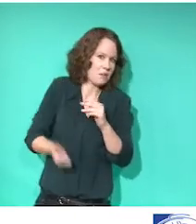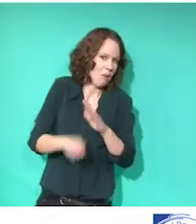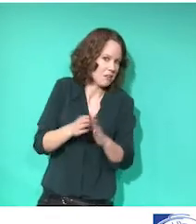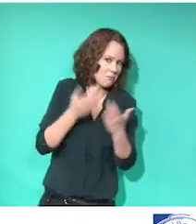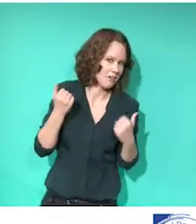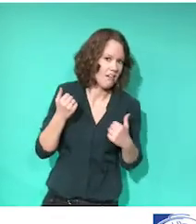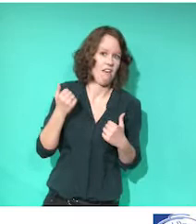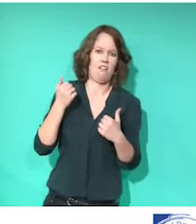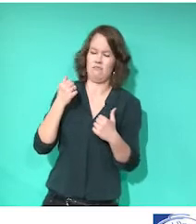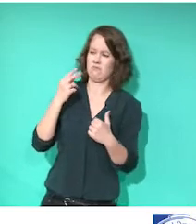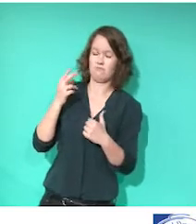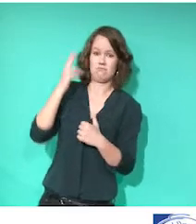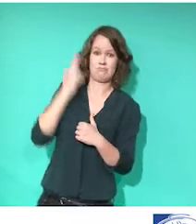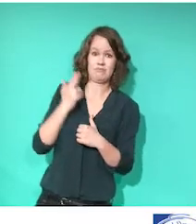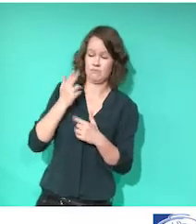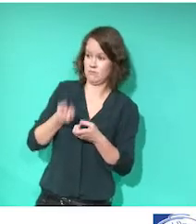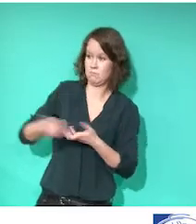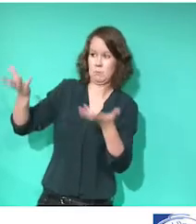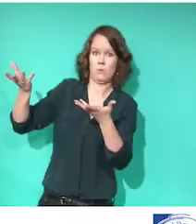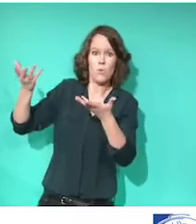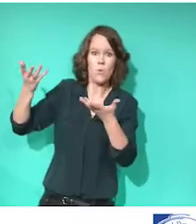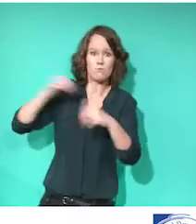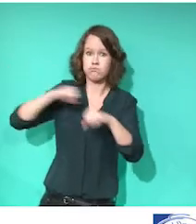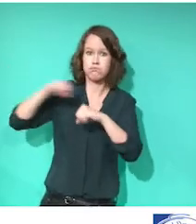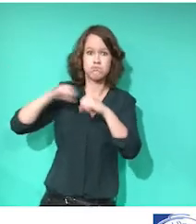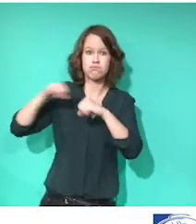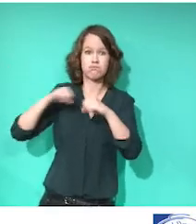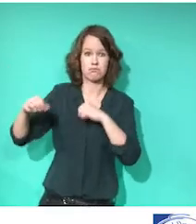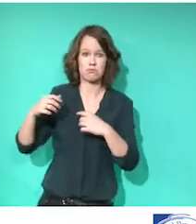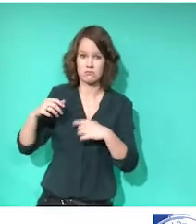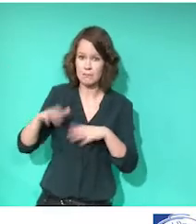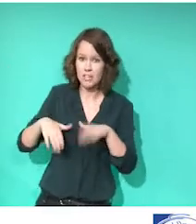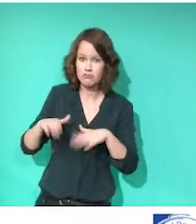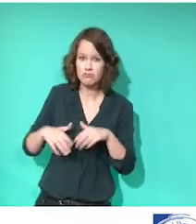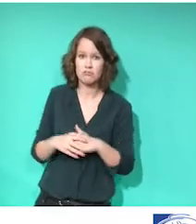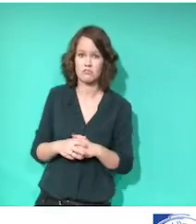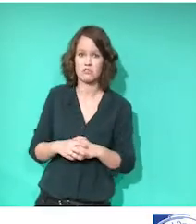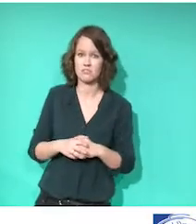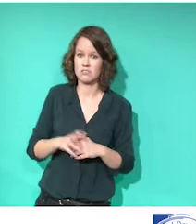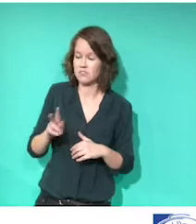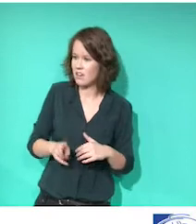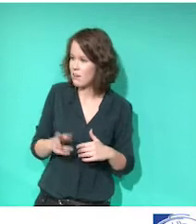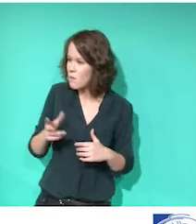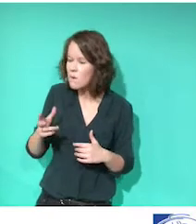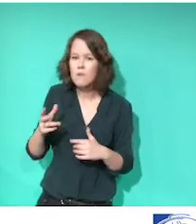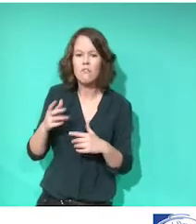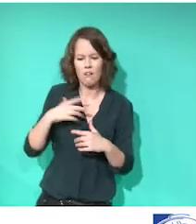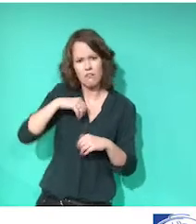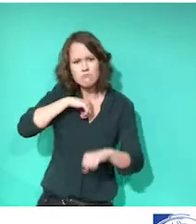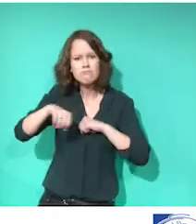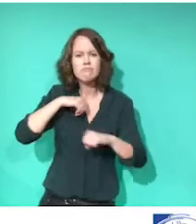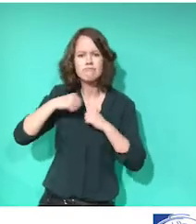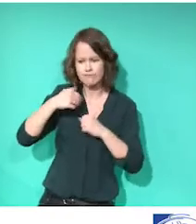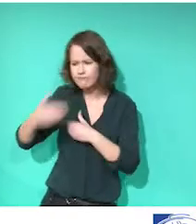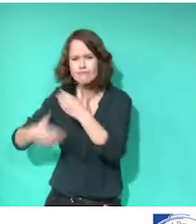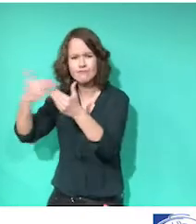part de pari. On pense, on fait tout pour que ça réussisse, mais après, le succès